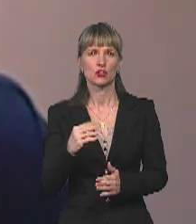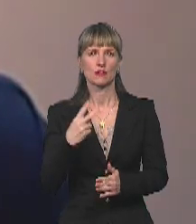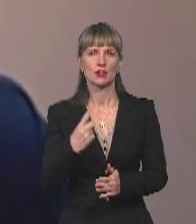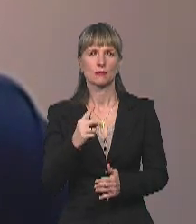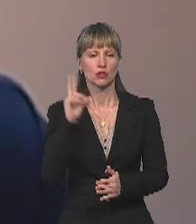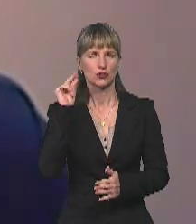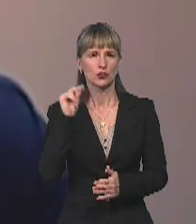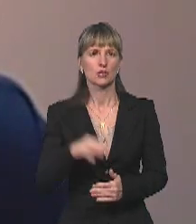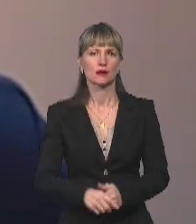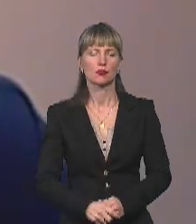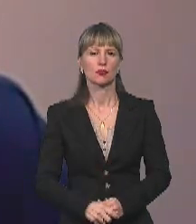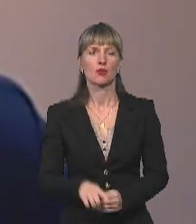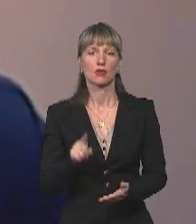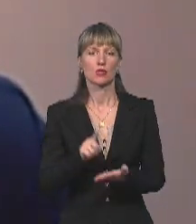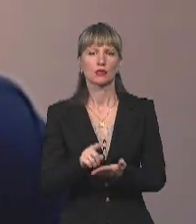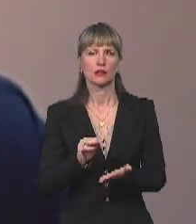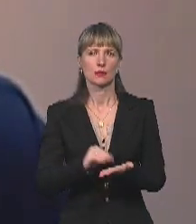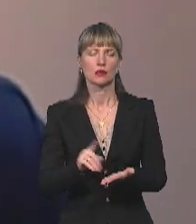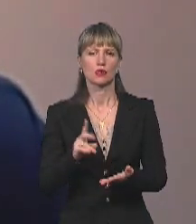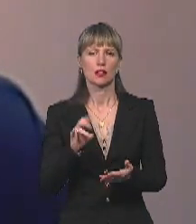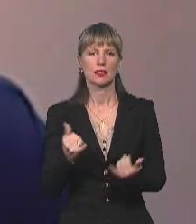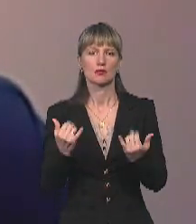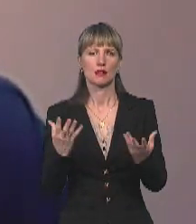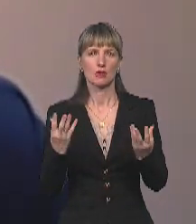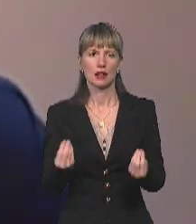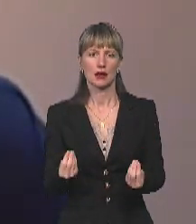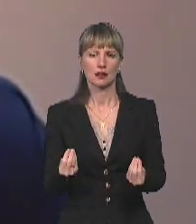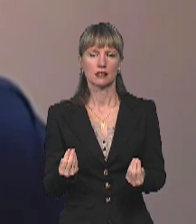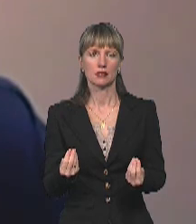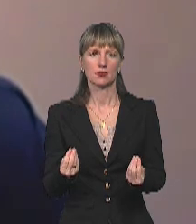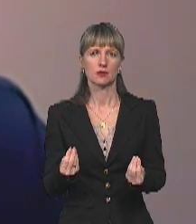Повинен відмітити, що на сьогоднішній день